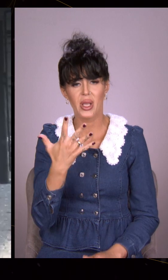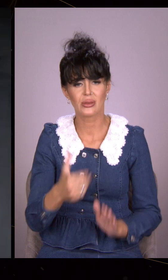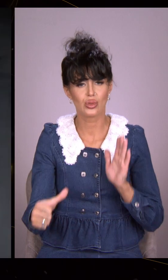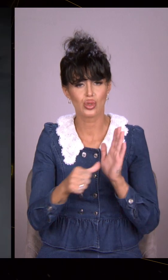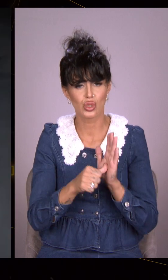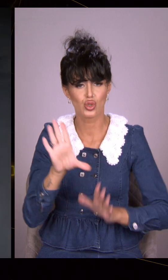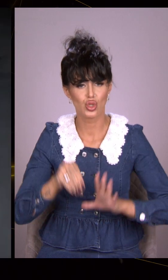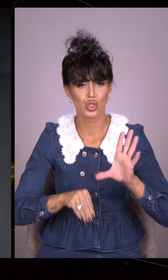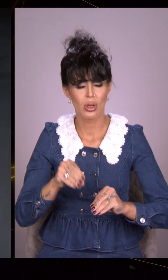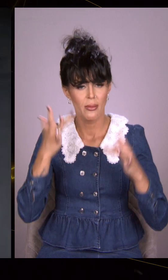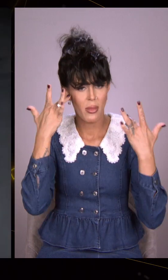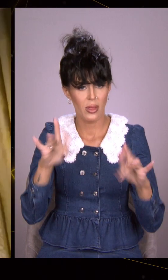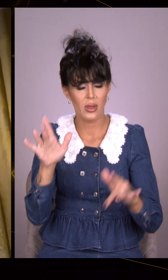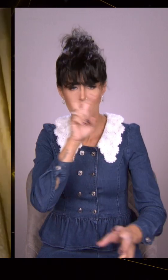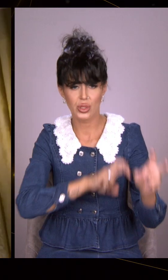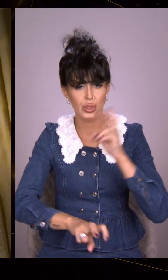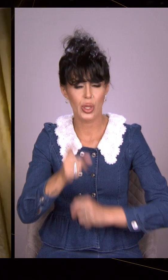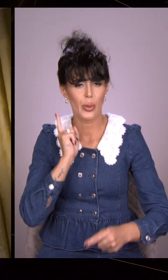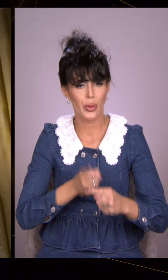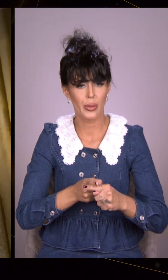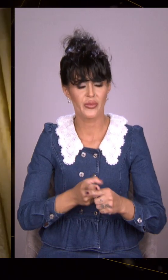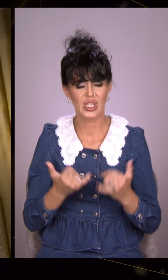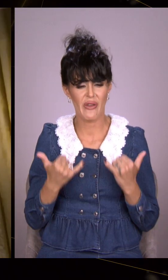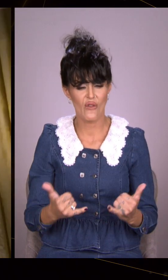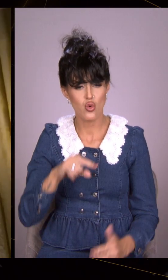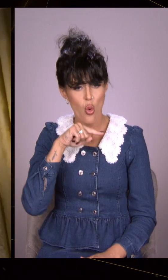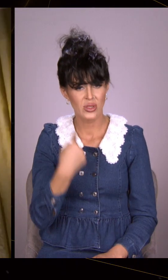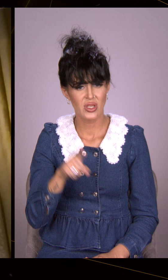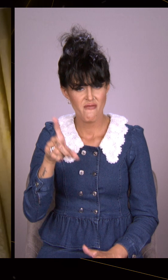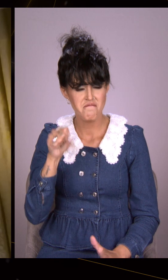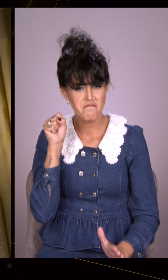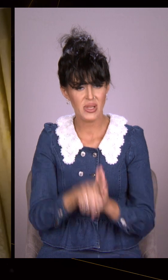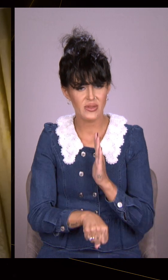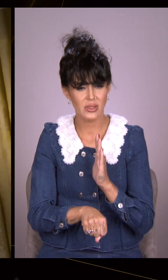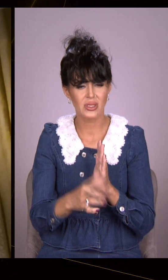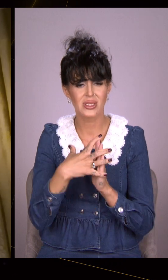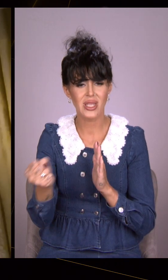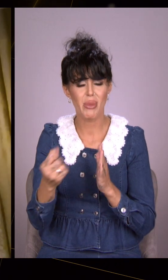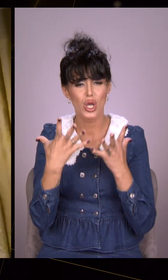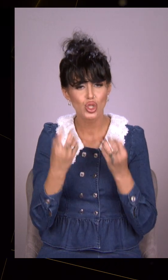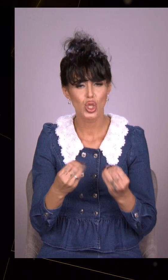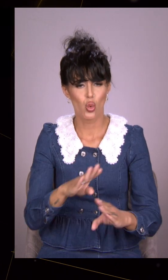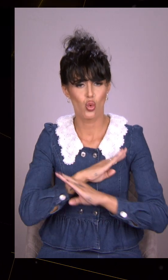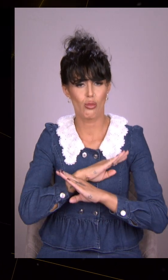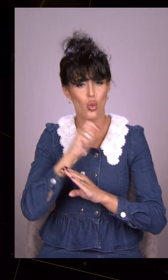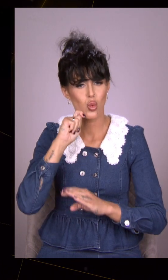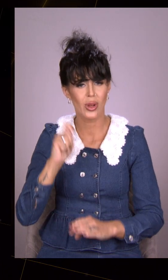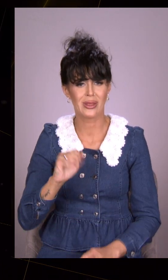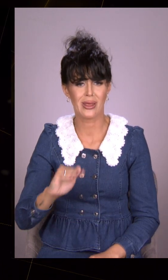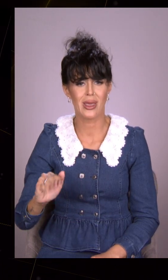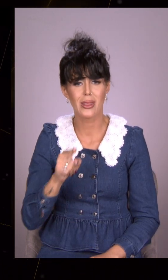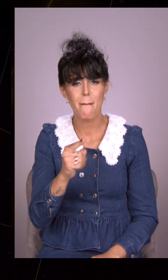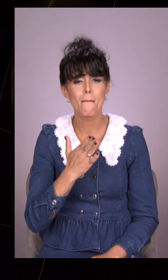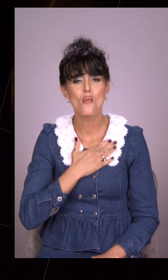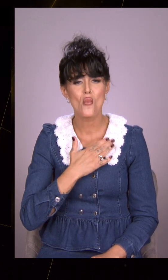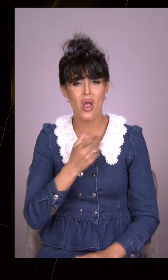вважаються зниклими безвісти. Сьогодні російські вбивці забрали життя ще однієї української дитини. Оця дитина лежить